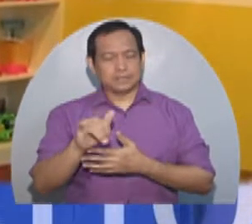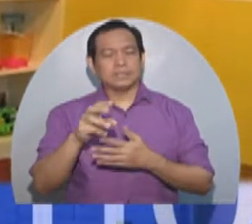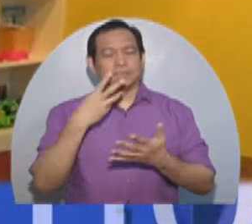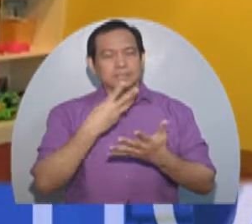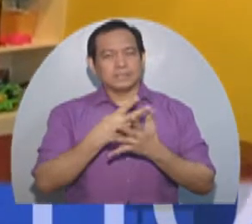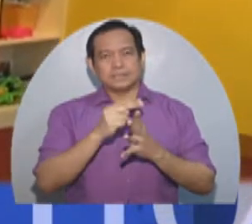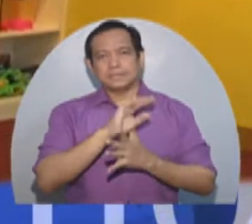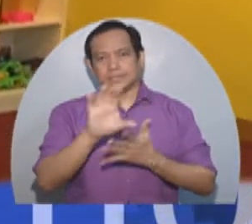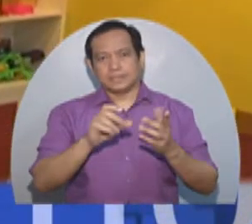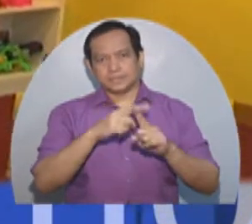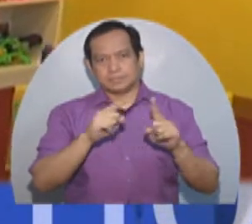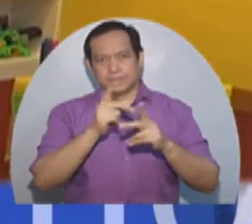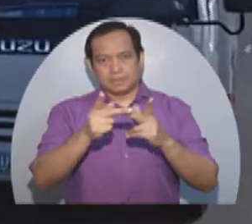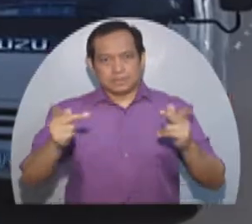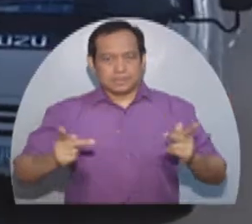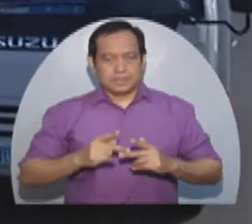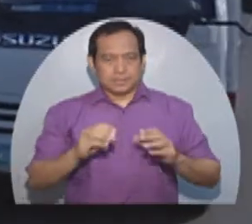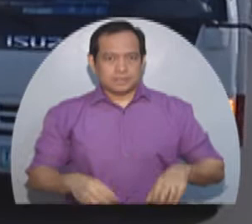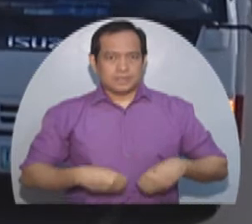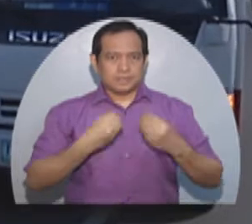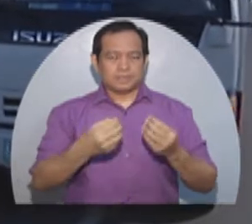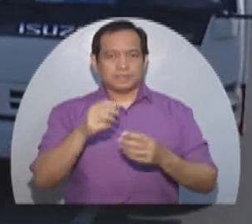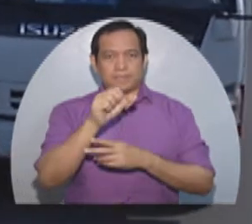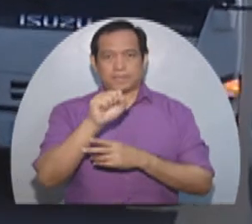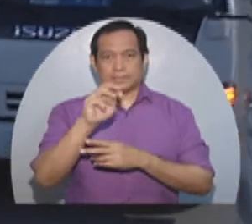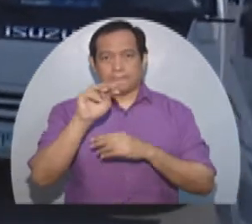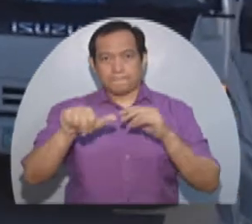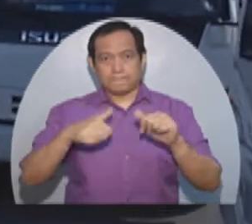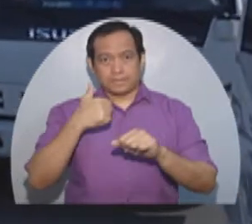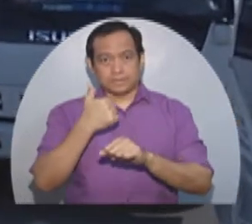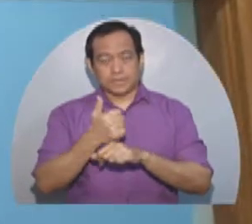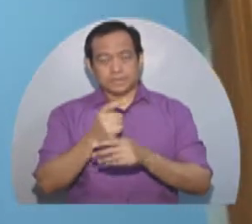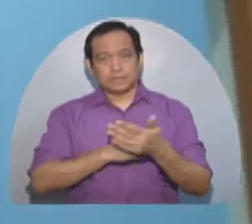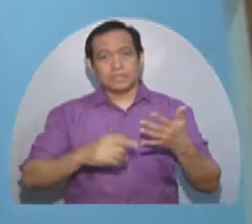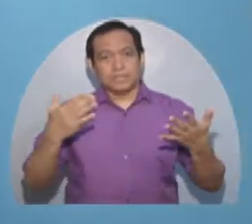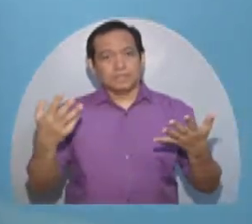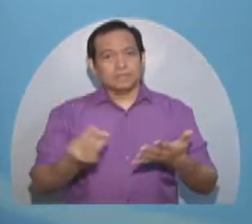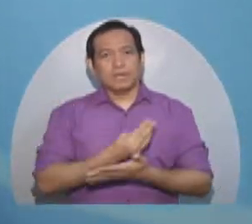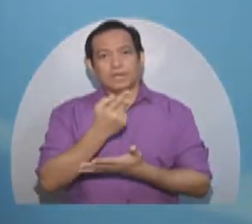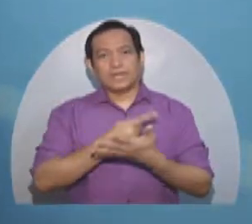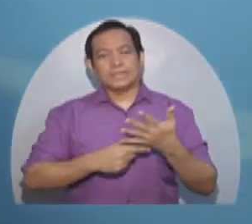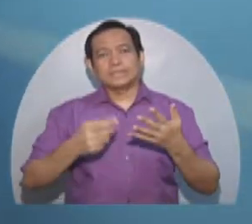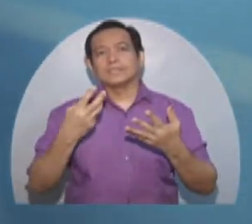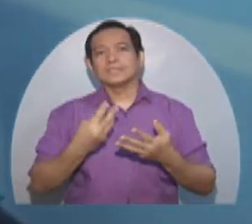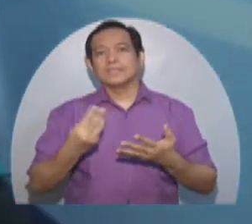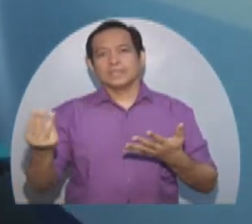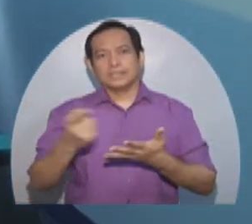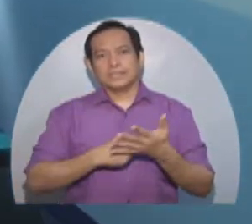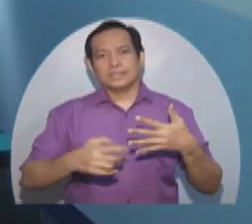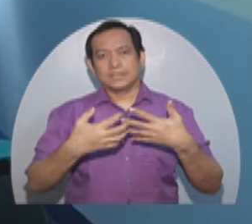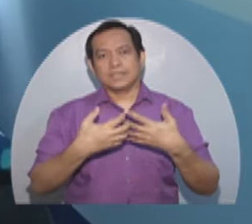centers sa iba't ibang mga lugar. Naghahatid din ang SM Foundation ng mga makabagong kagamitang